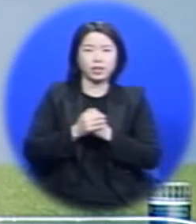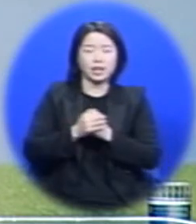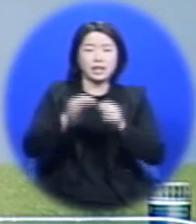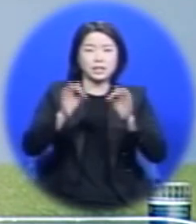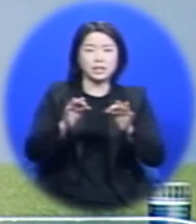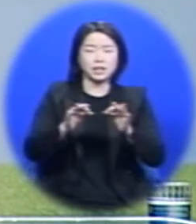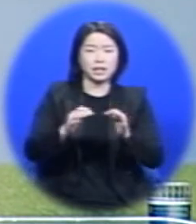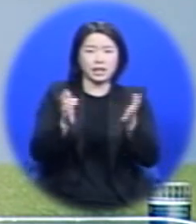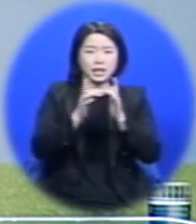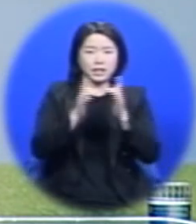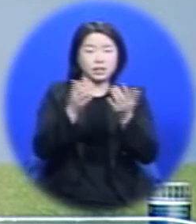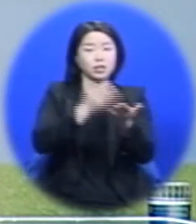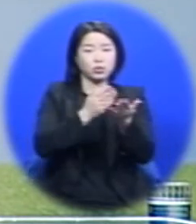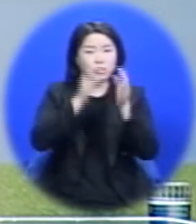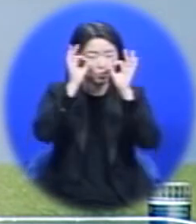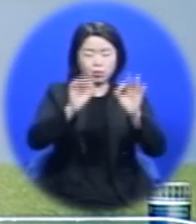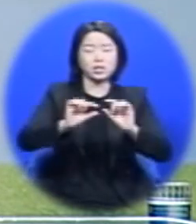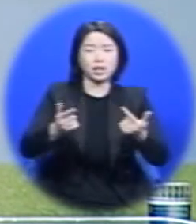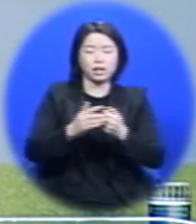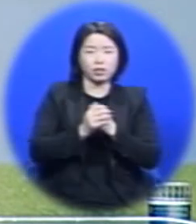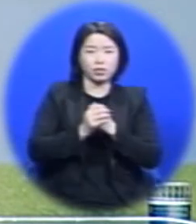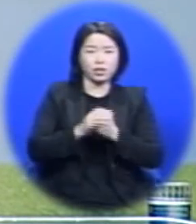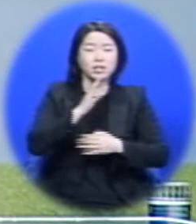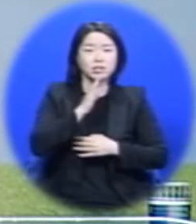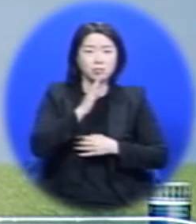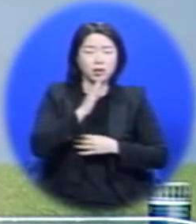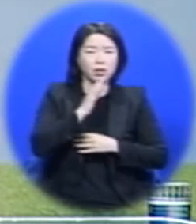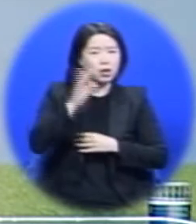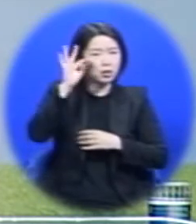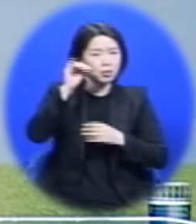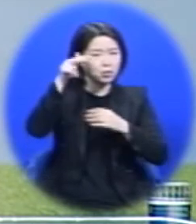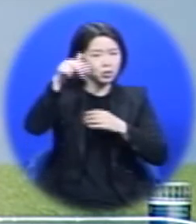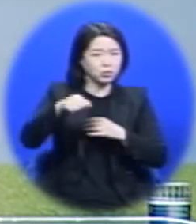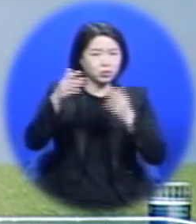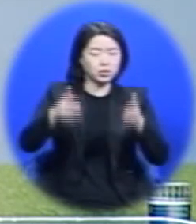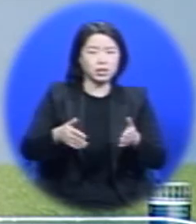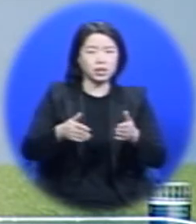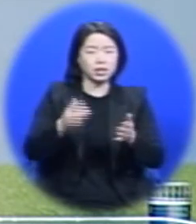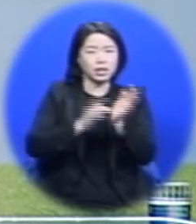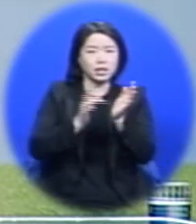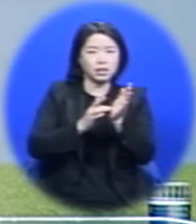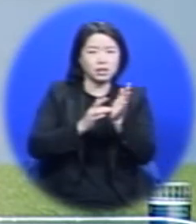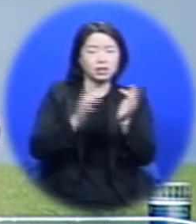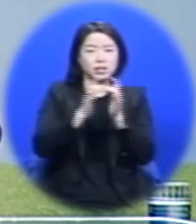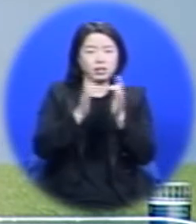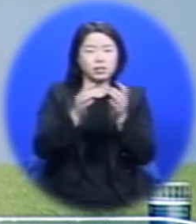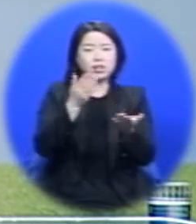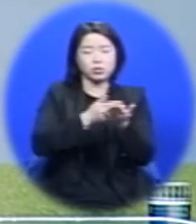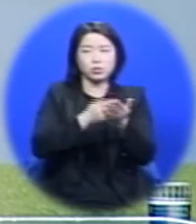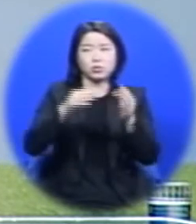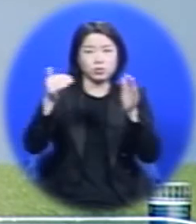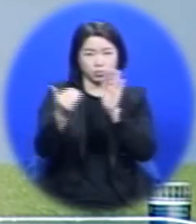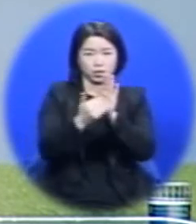이제 인터넷 뉴스를 안 봅니다. 정말 벌써 몇 주째 인터넷 뉴스를 끊었어요. 제가